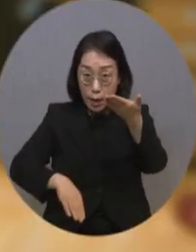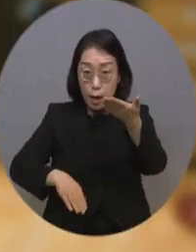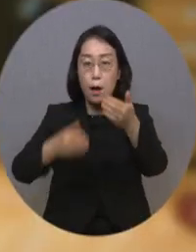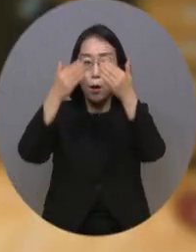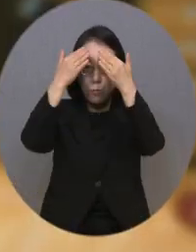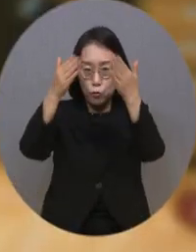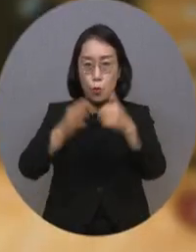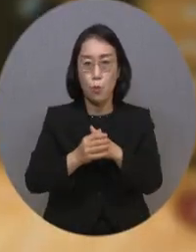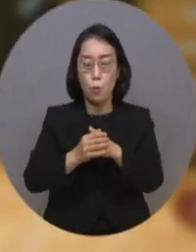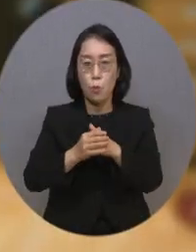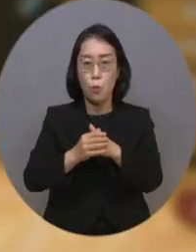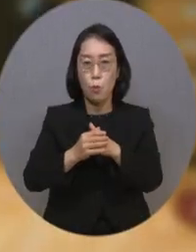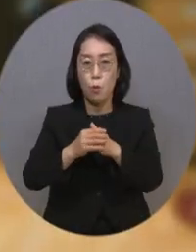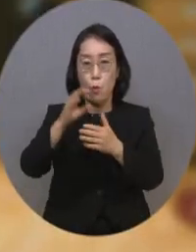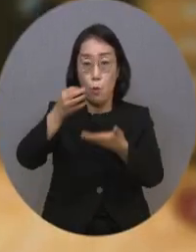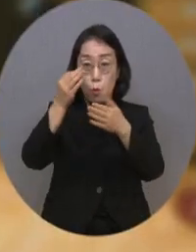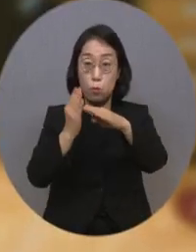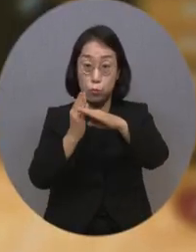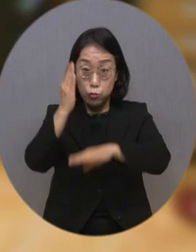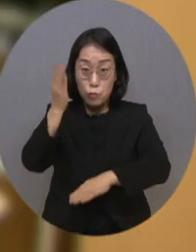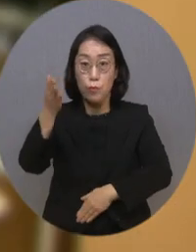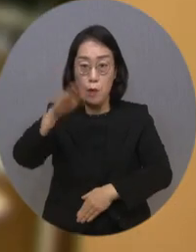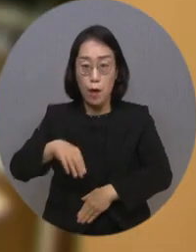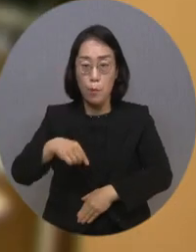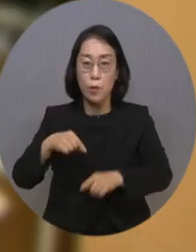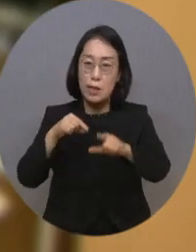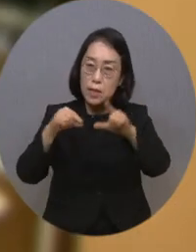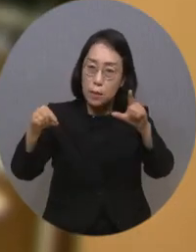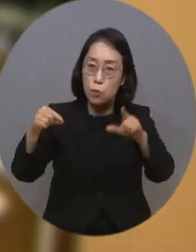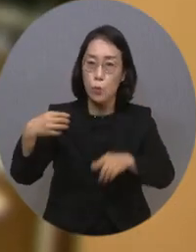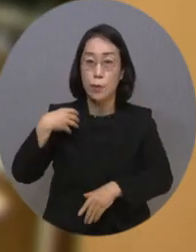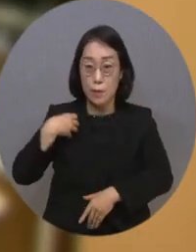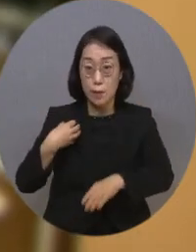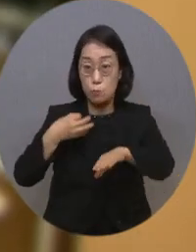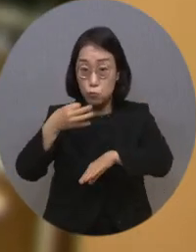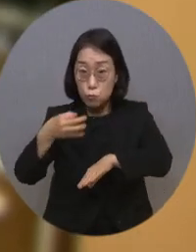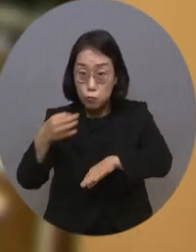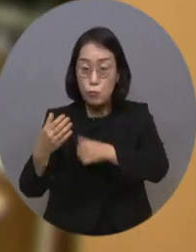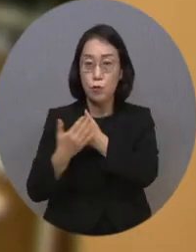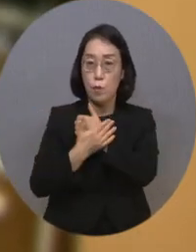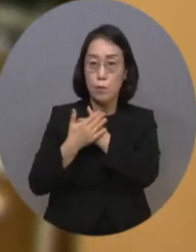제공되며 소득기준 초과시에도 본인 부담화에 서비스를 이용할 수 있습니다